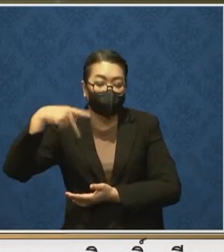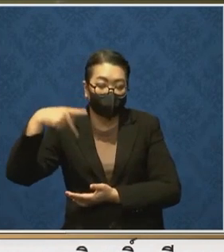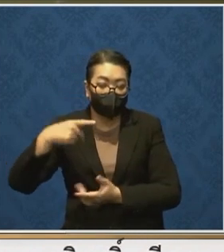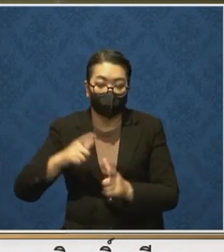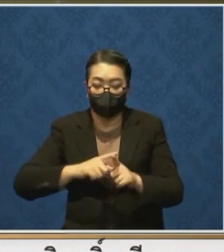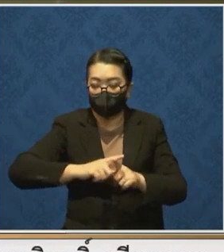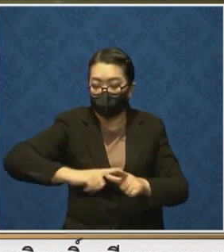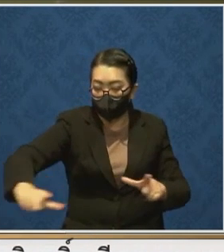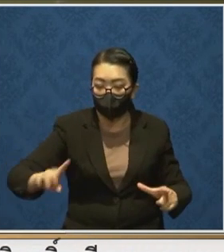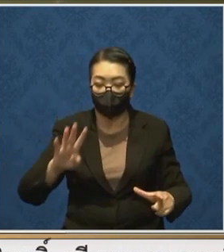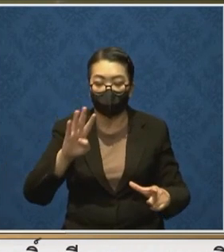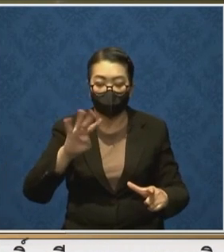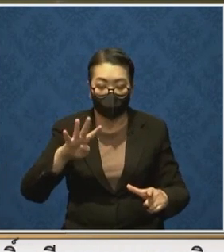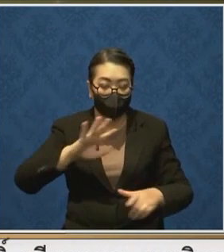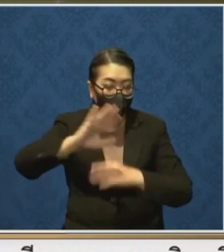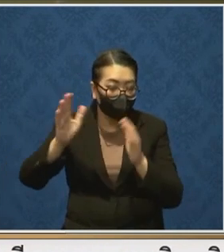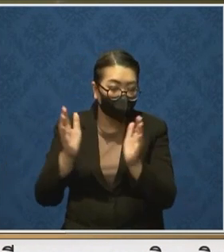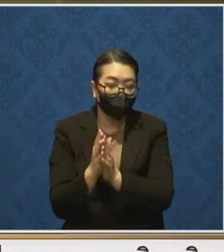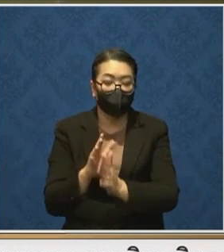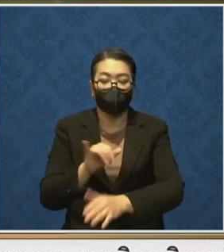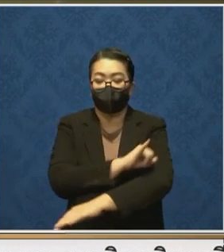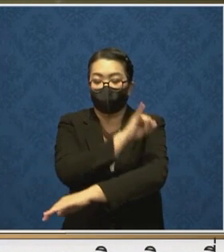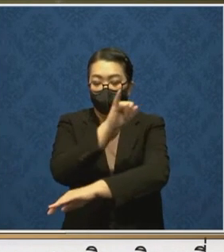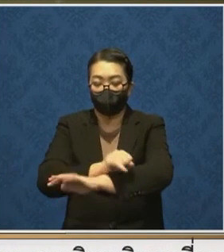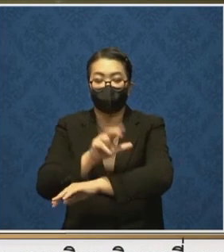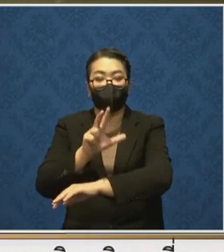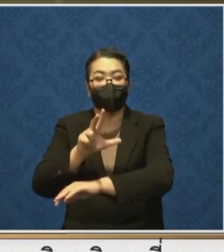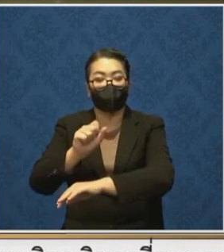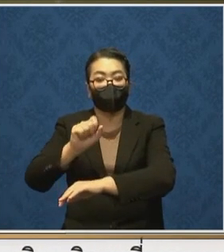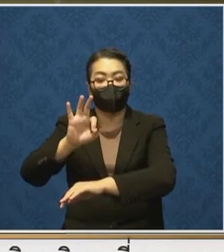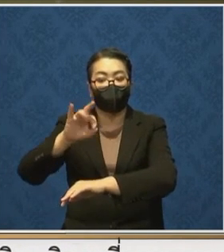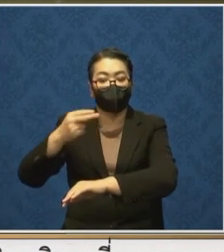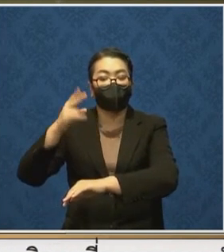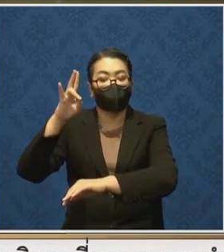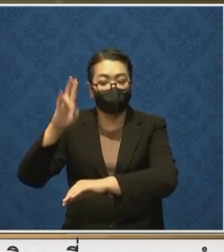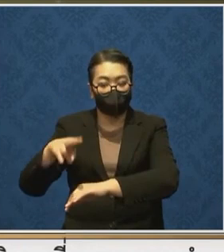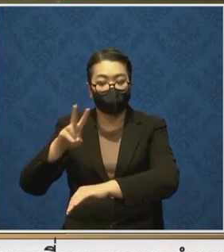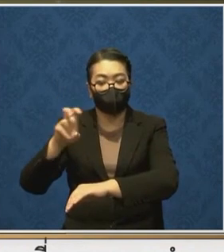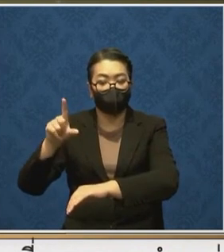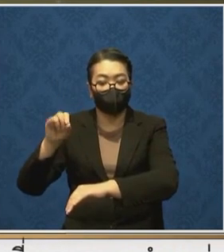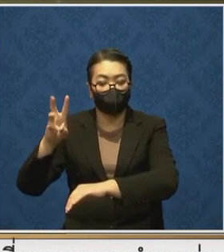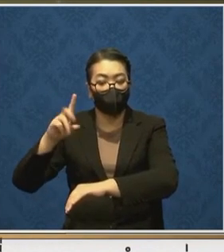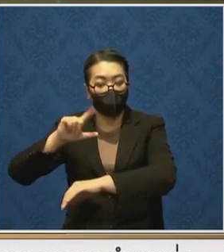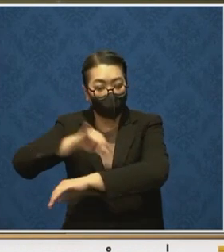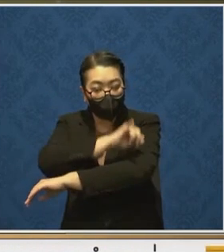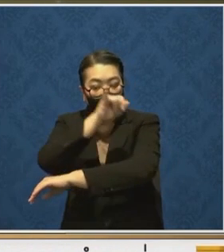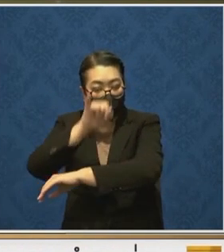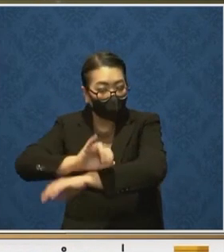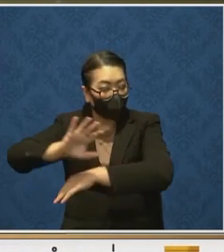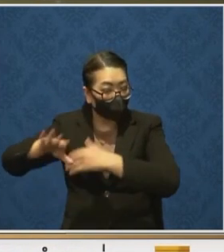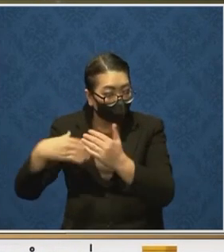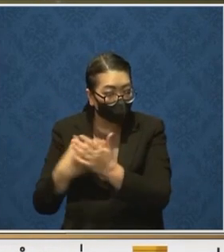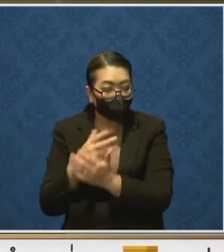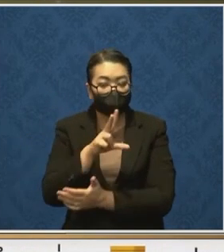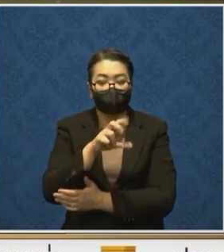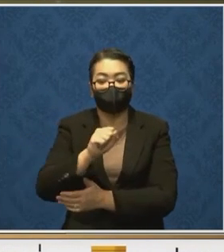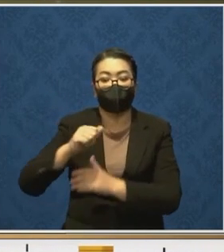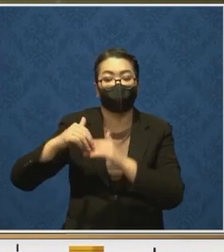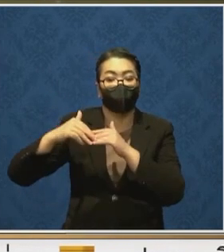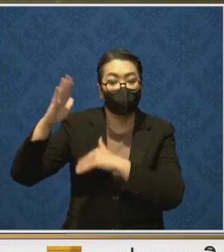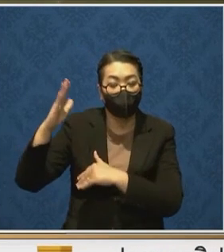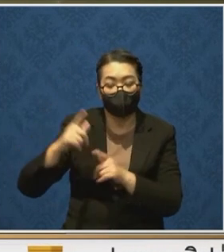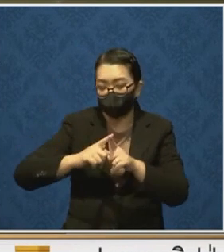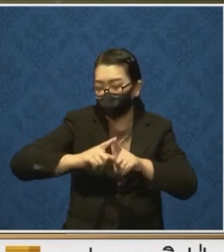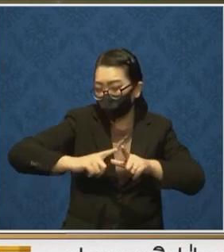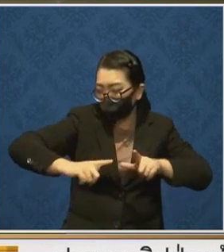แลงเน้อที่ทั้งหมดกว่า 397,226 ไร่ซึ่งเดมบิัทอาคารา